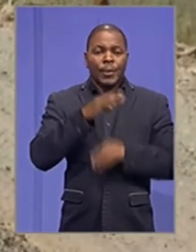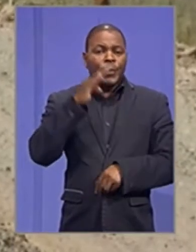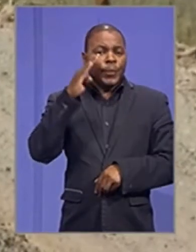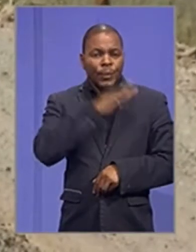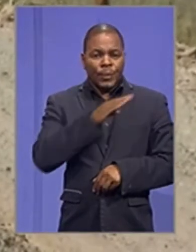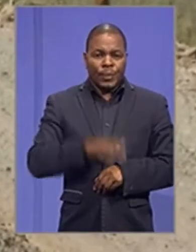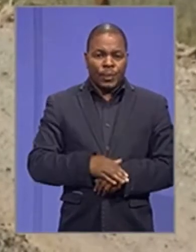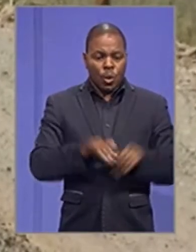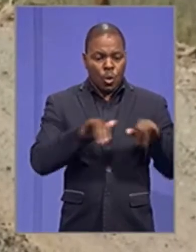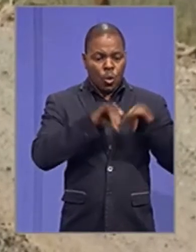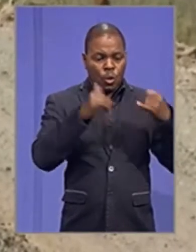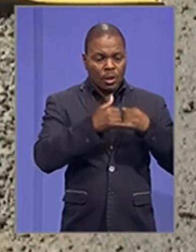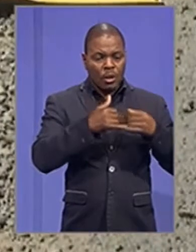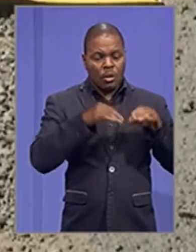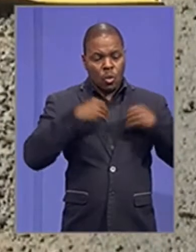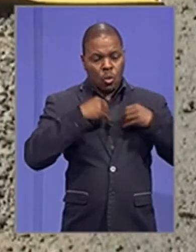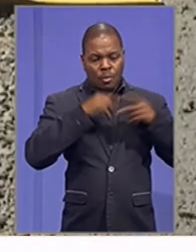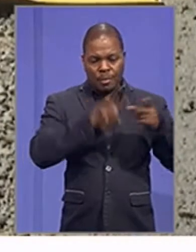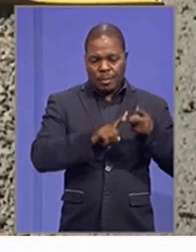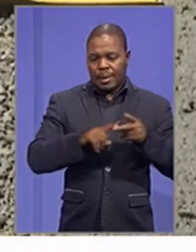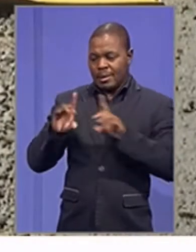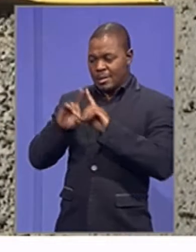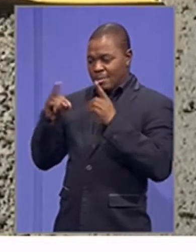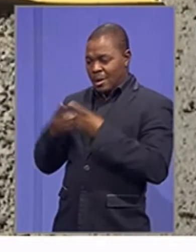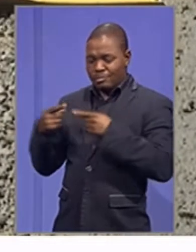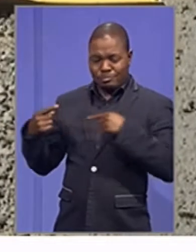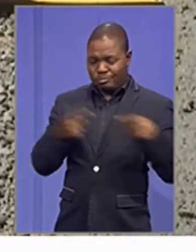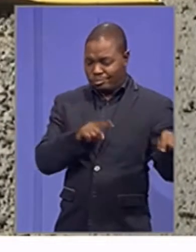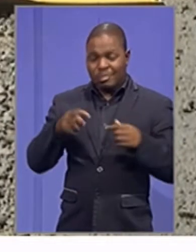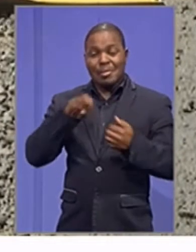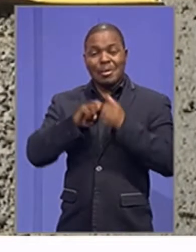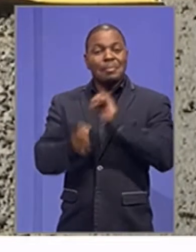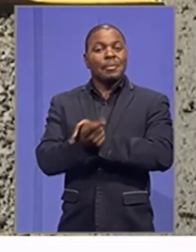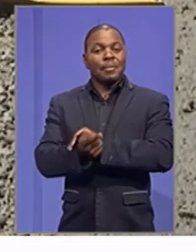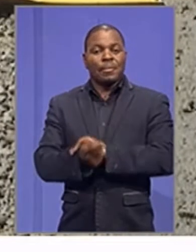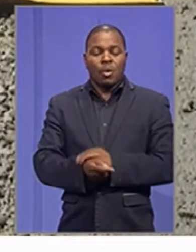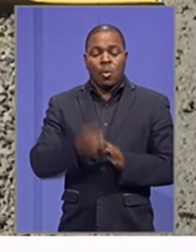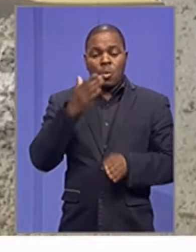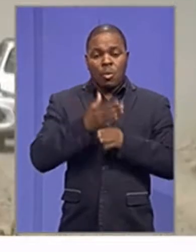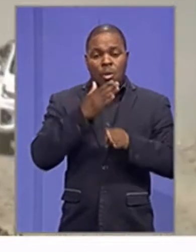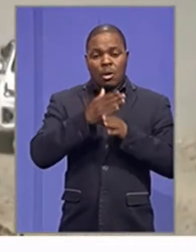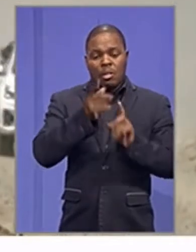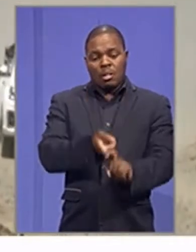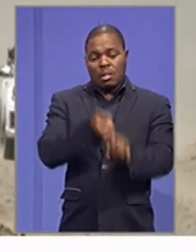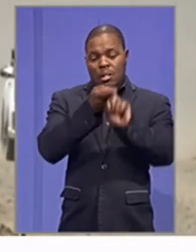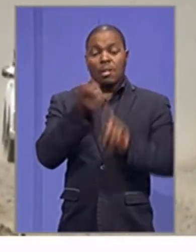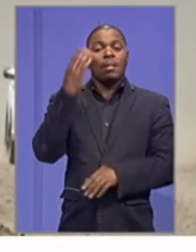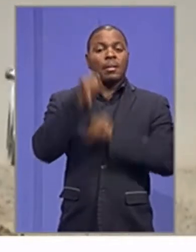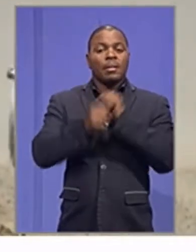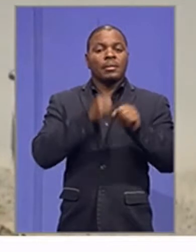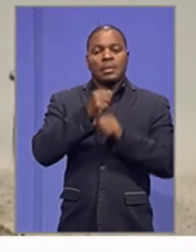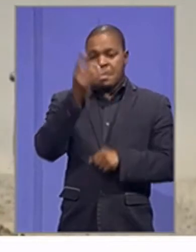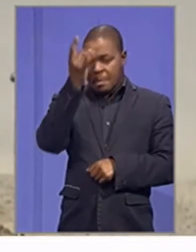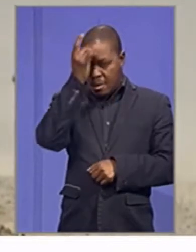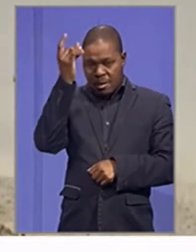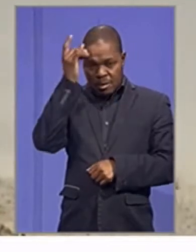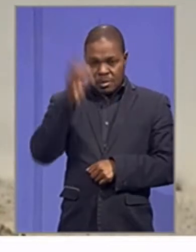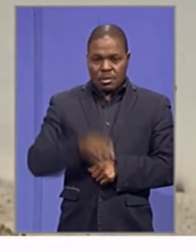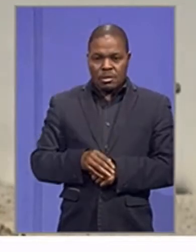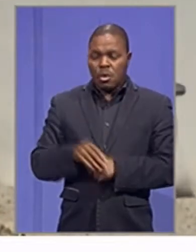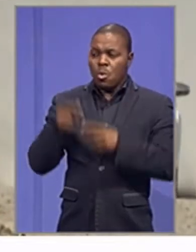magareng ga mongkontraka le lefapha ke tsona di hlotšego bothata bjo. Mošomo o ile wa emiša ka Matšhe ngwagola. Motlhatlhobi